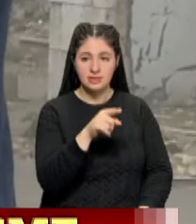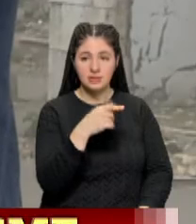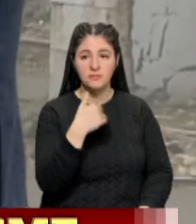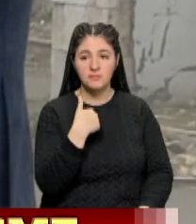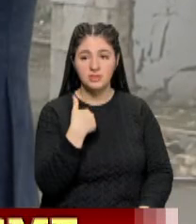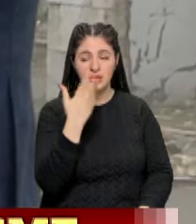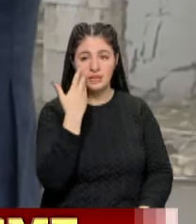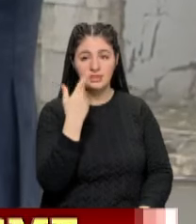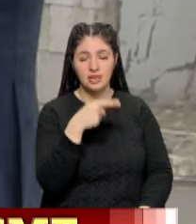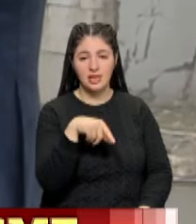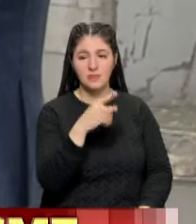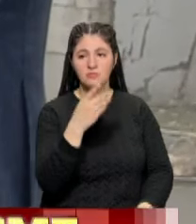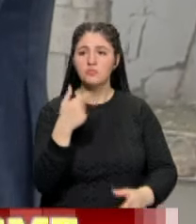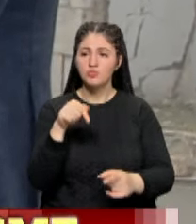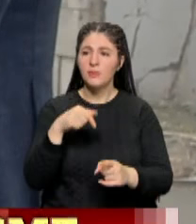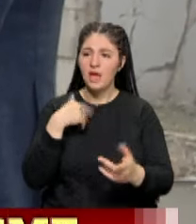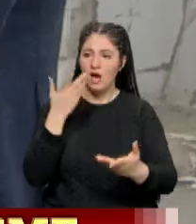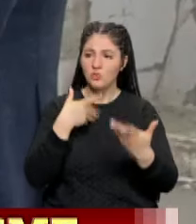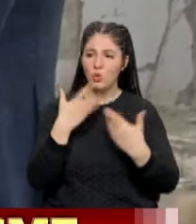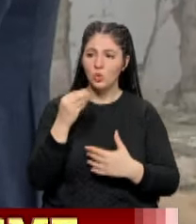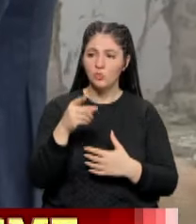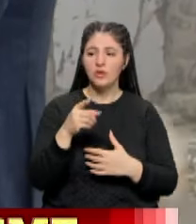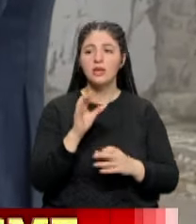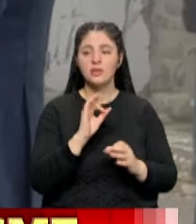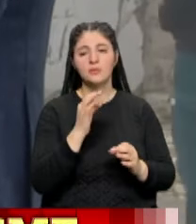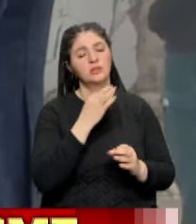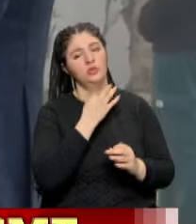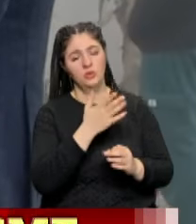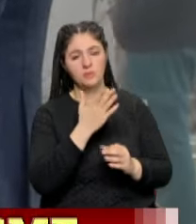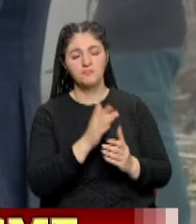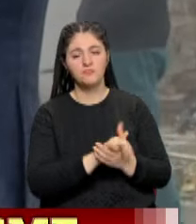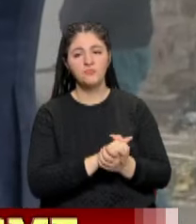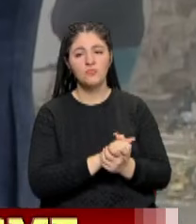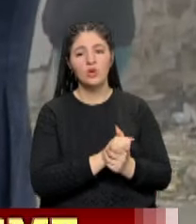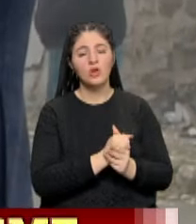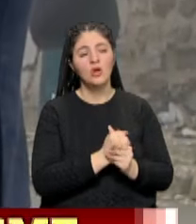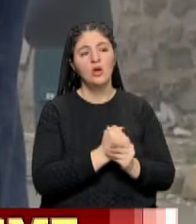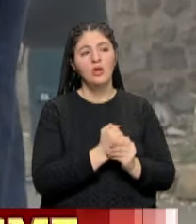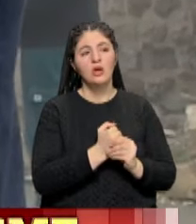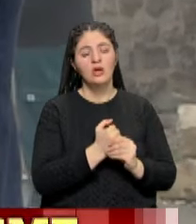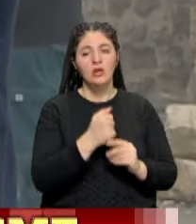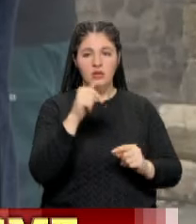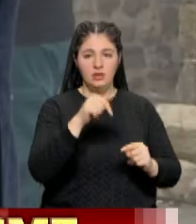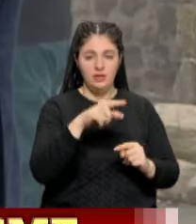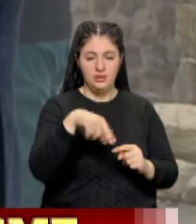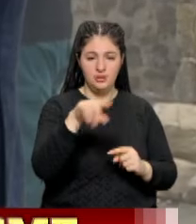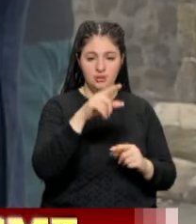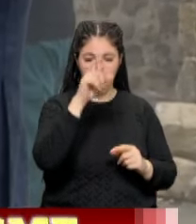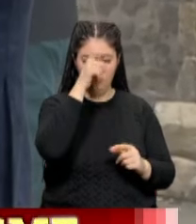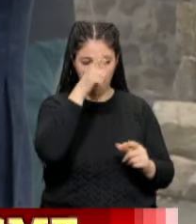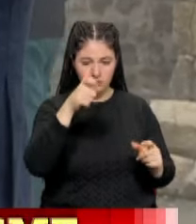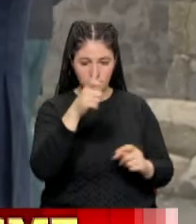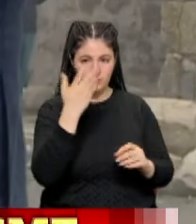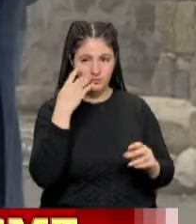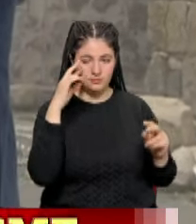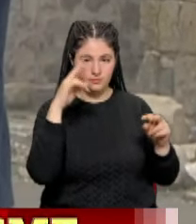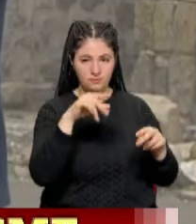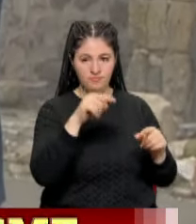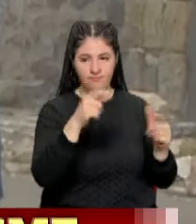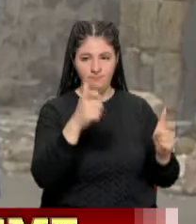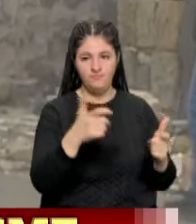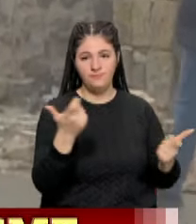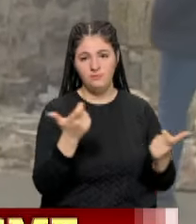bizi izleyenlerin... Bize bir anlatır mısınız burayı? Evet, teşekkür ederim. Burası Türkiye'den izleyenler,